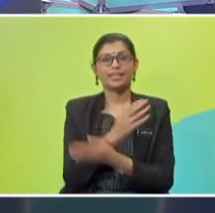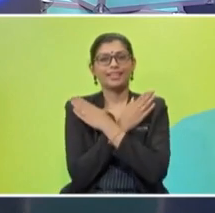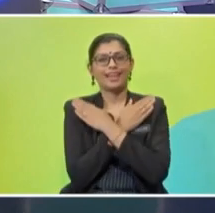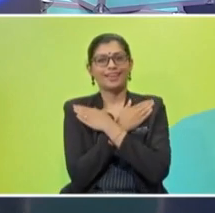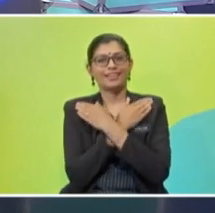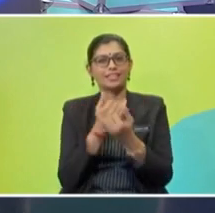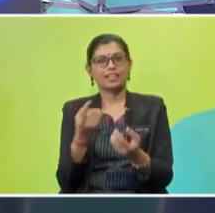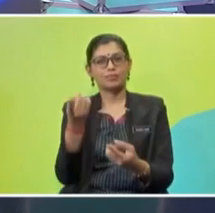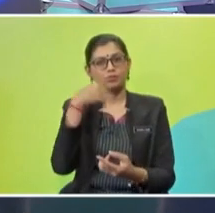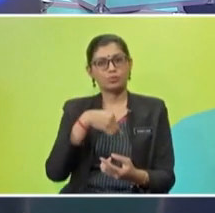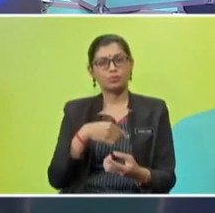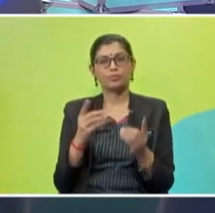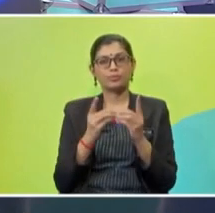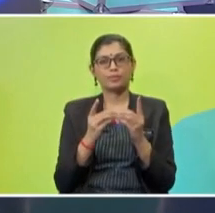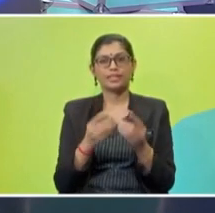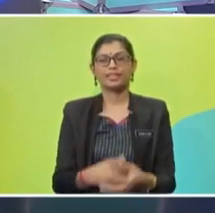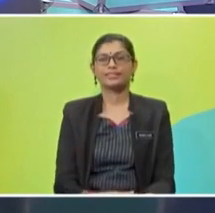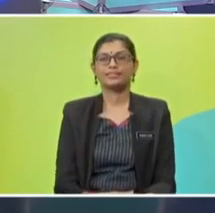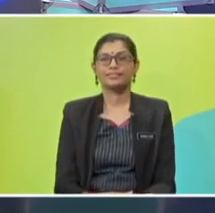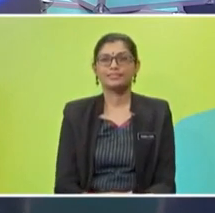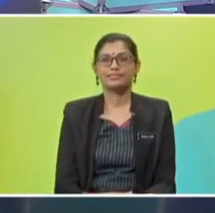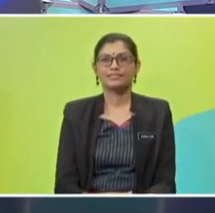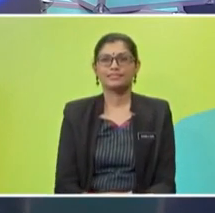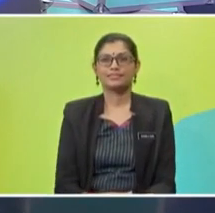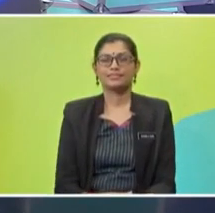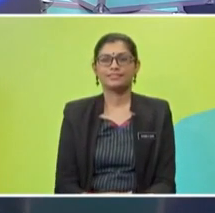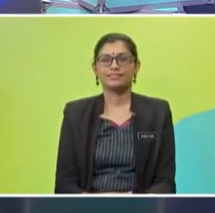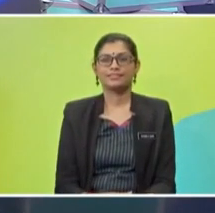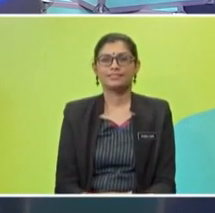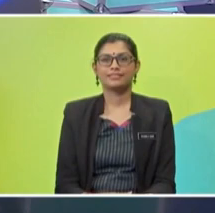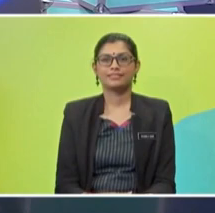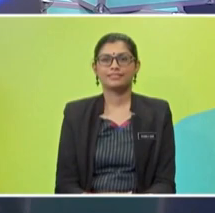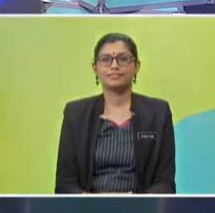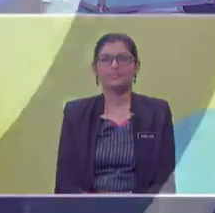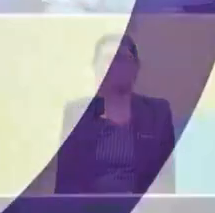dapati berhak seketika teruskan bersama kami tentunya dalam tidak TV key